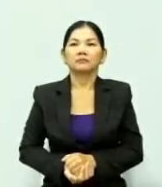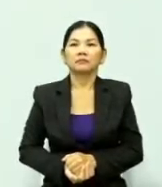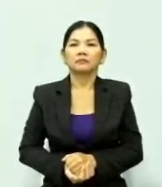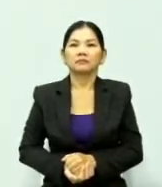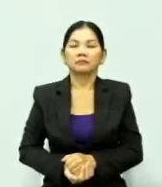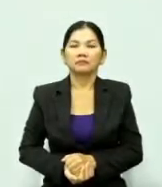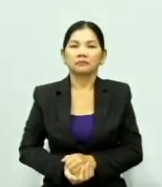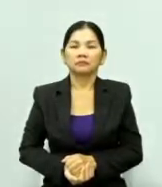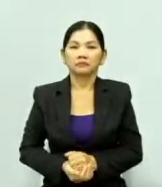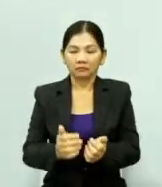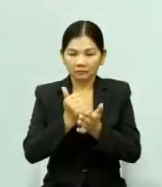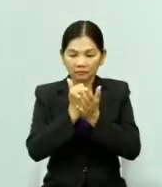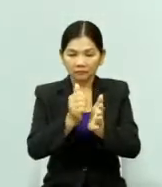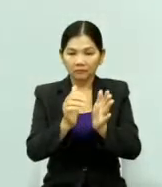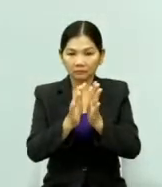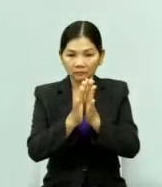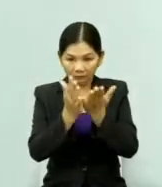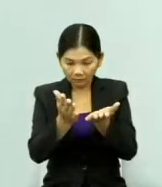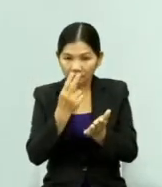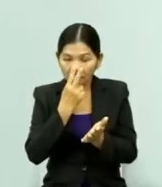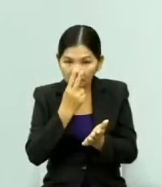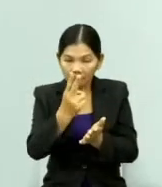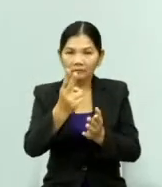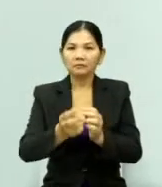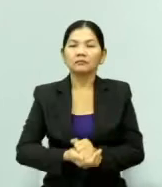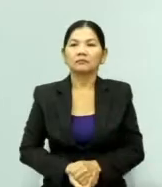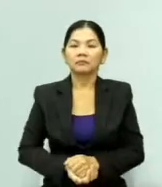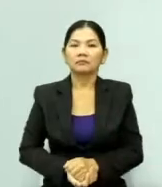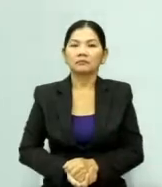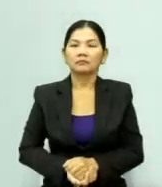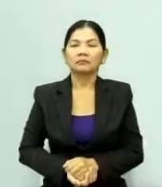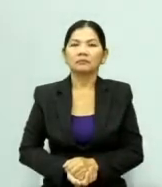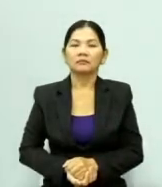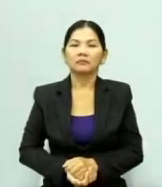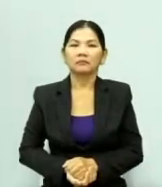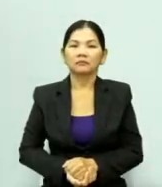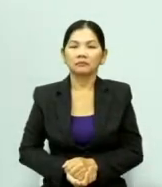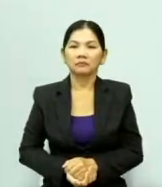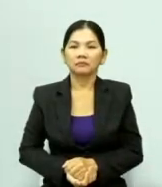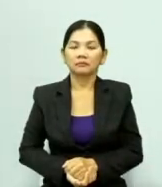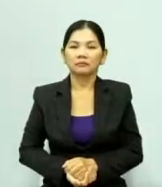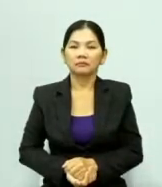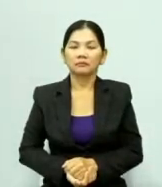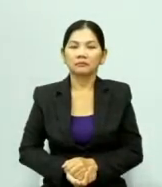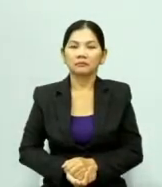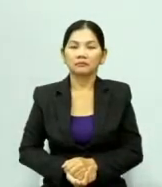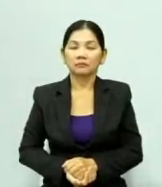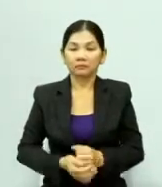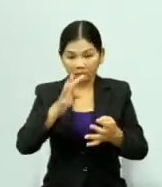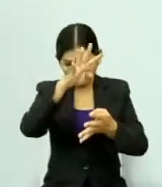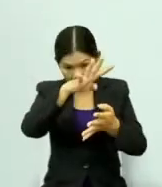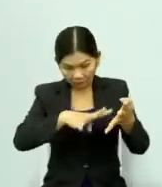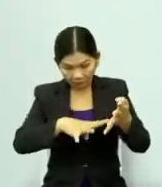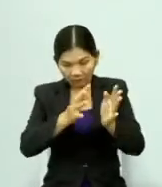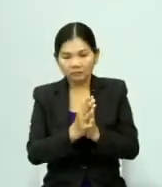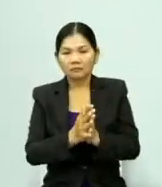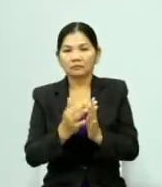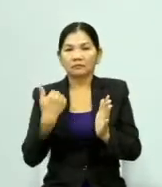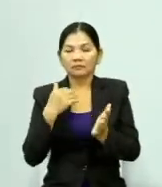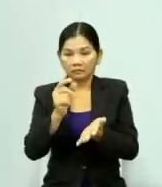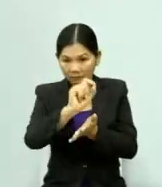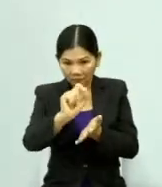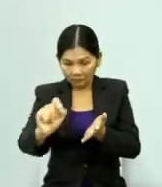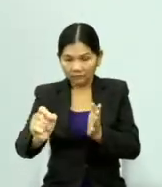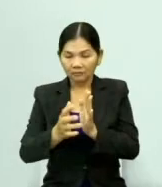núi chà con mình sơ phơ chùm núi con mớ chà nơi khăn ông tập ráng này chua chơ cứ ca sạch